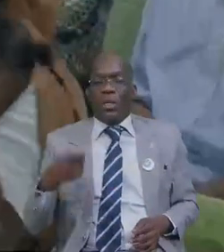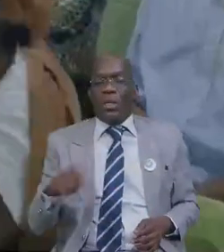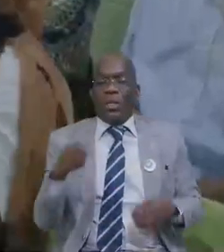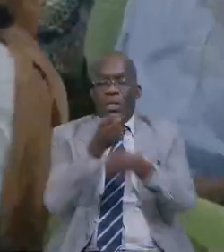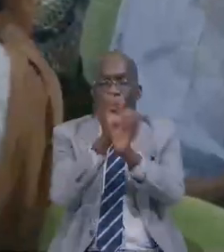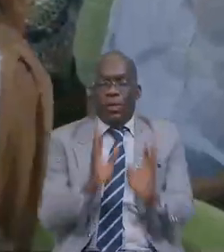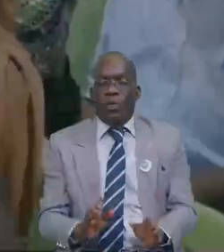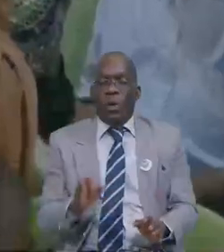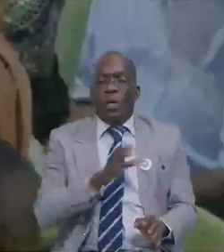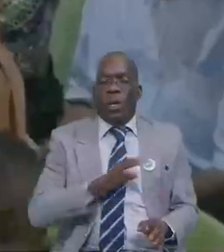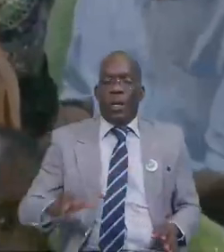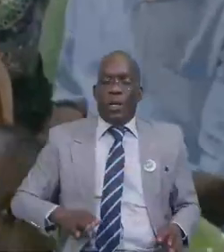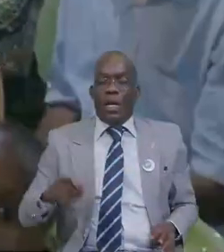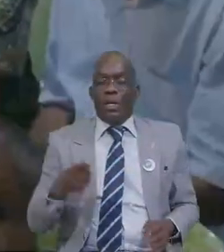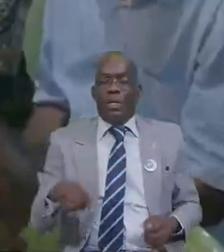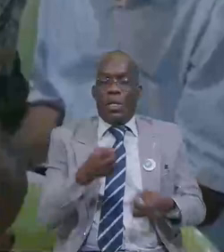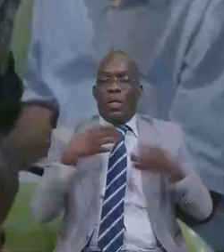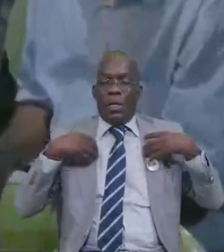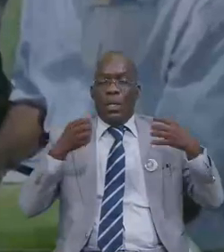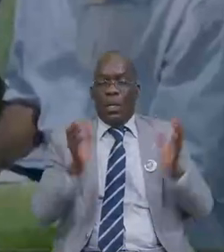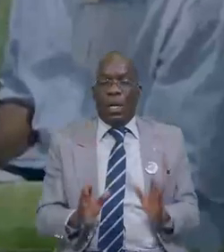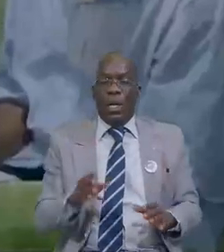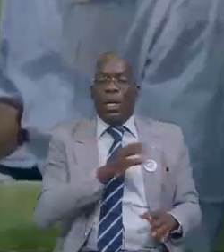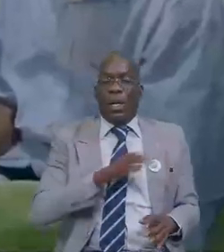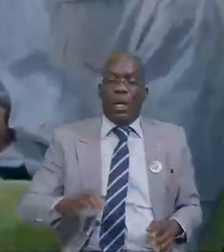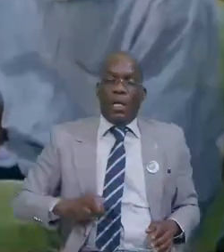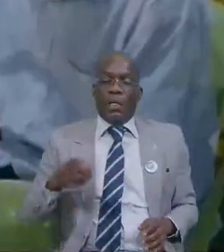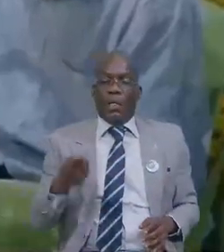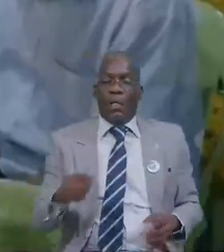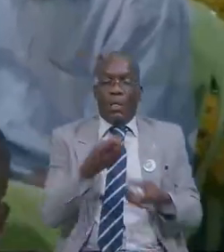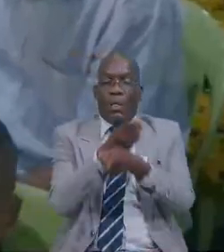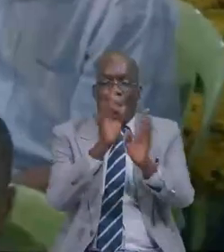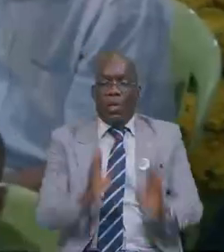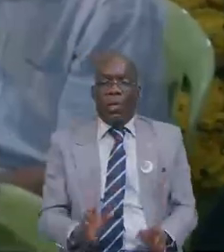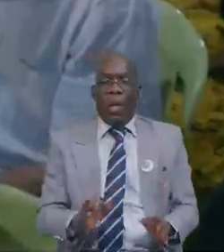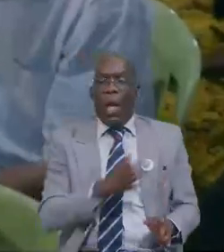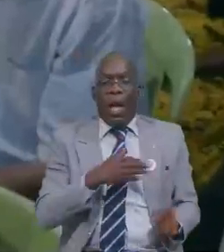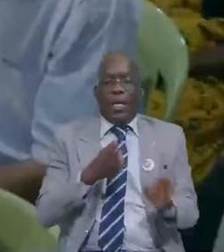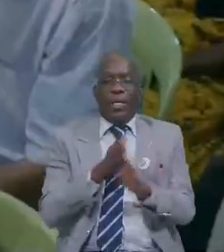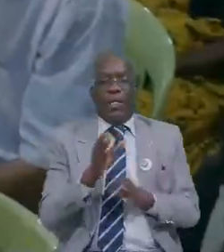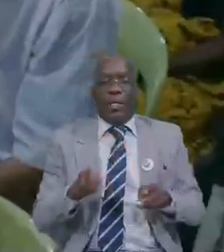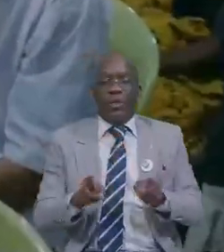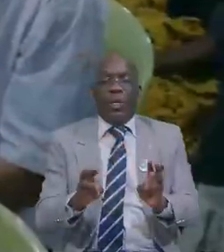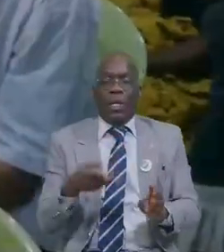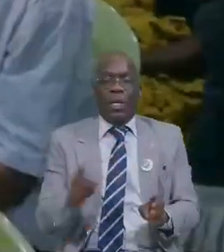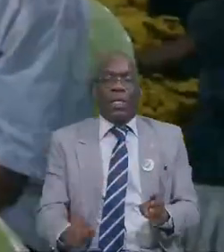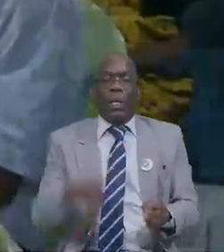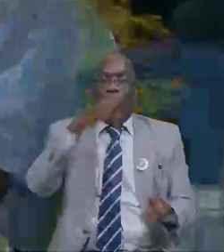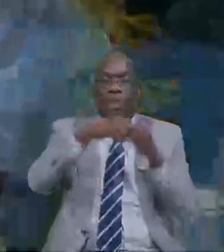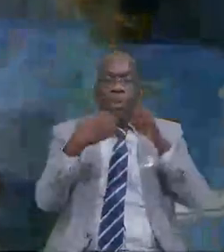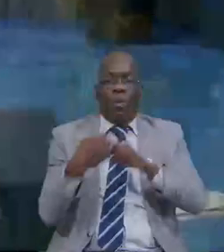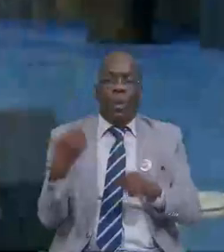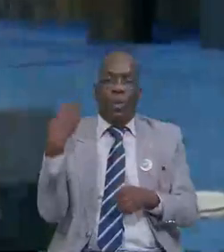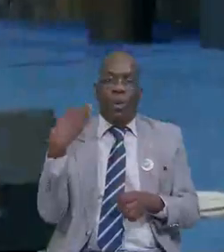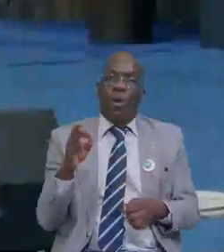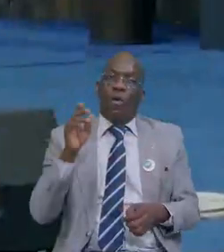sauveur, Christ le guérisseur, Christ le libérateur. Et immédiatement, aussitôt,